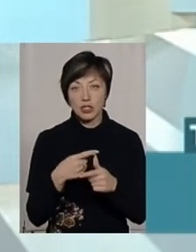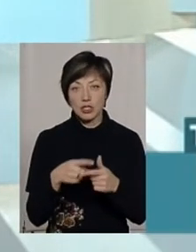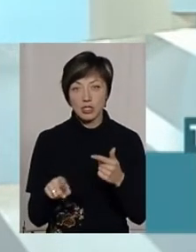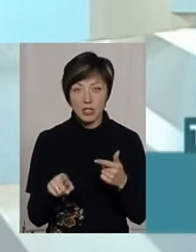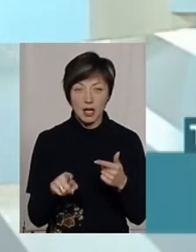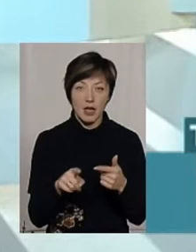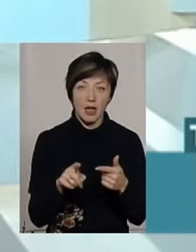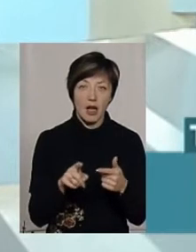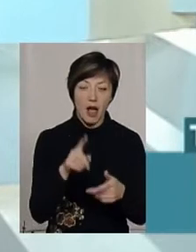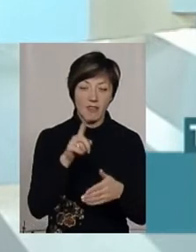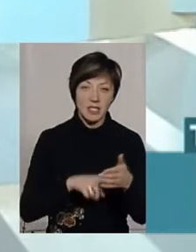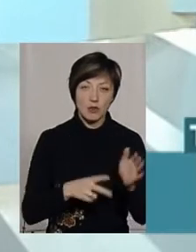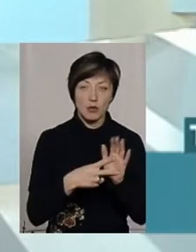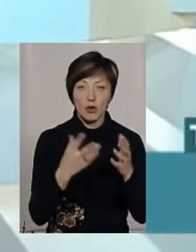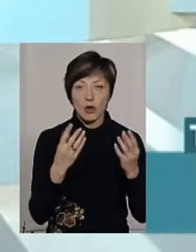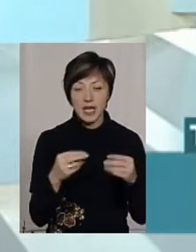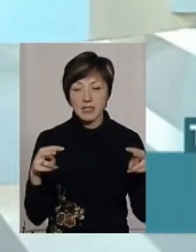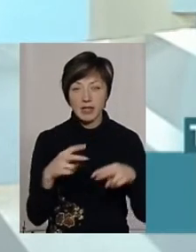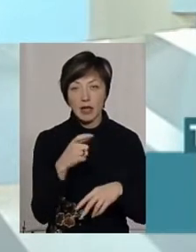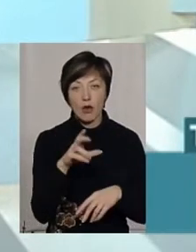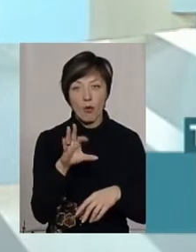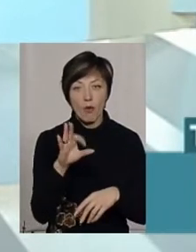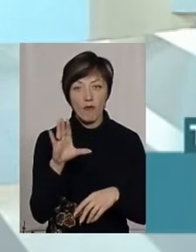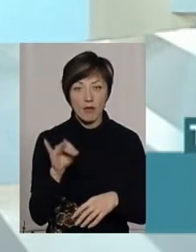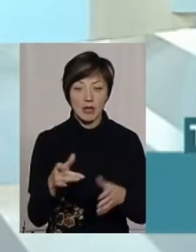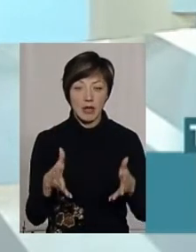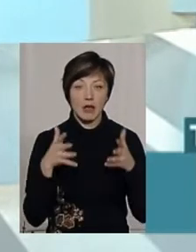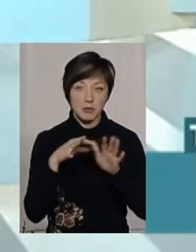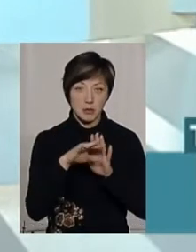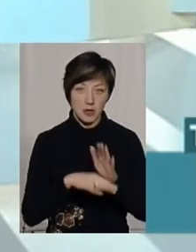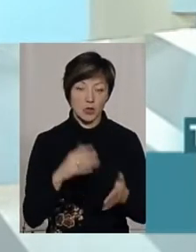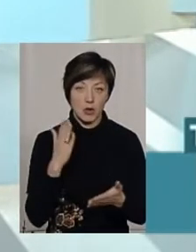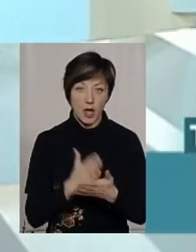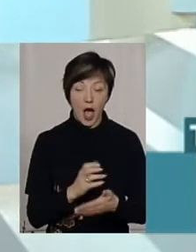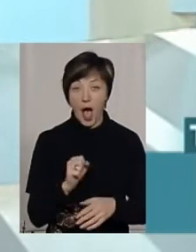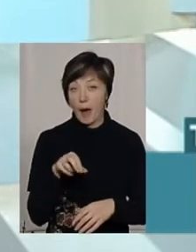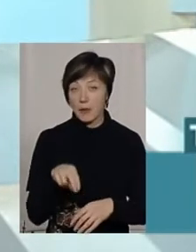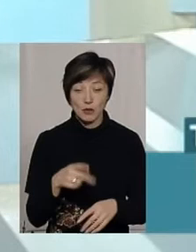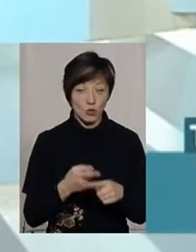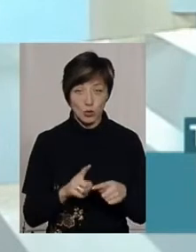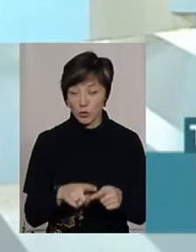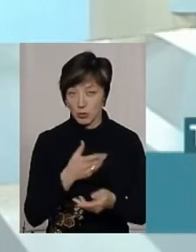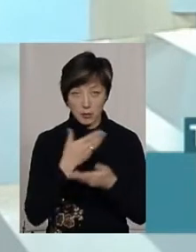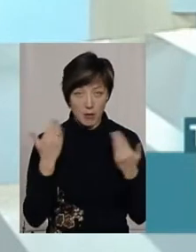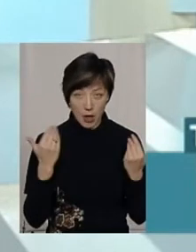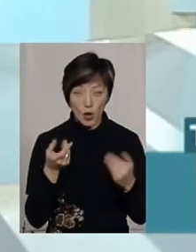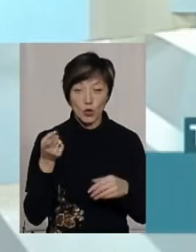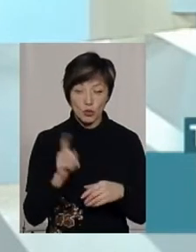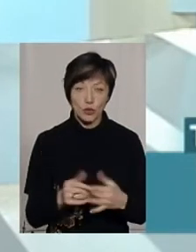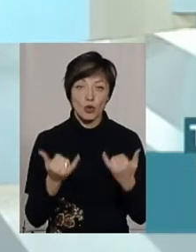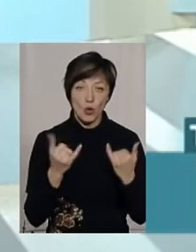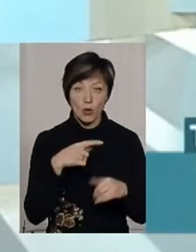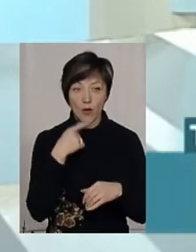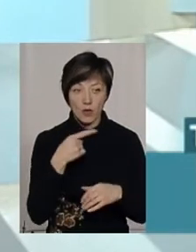адвентисти сьомого дня, чи там свідки Єгови, в них чітко, ясно є по списку всі. Православних цього немає. Тому